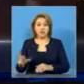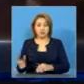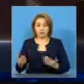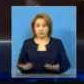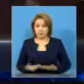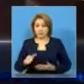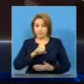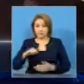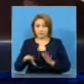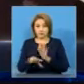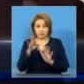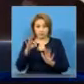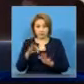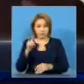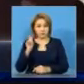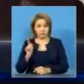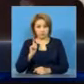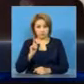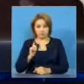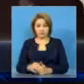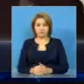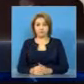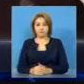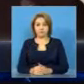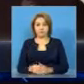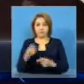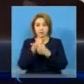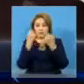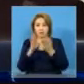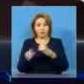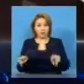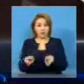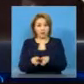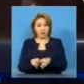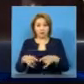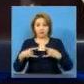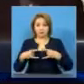өзінің дауысын береді деп күтудеміз. Әзірге ақпарат осы. Студия